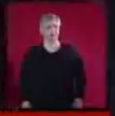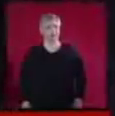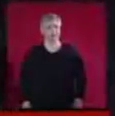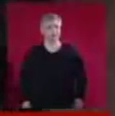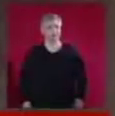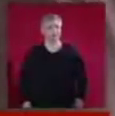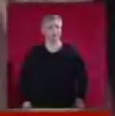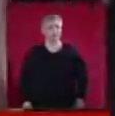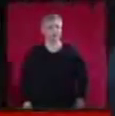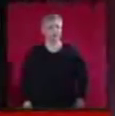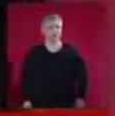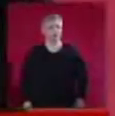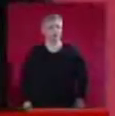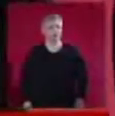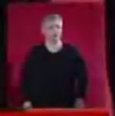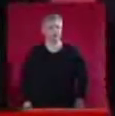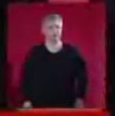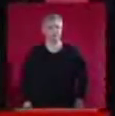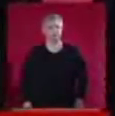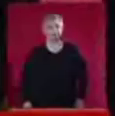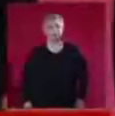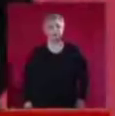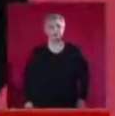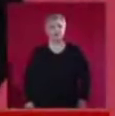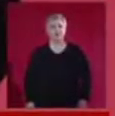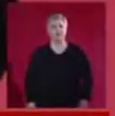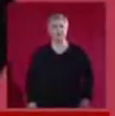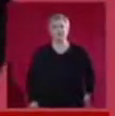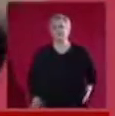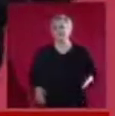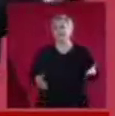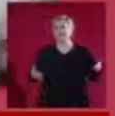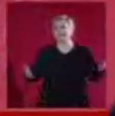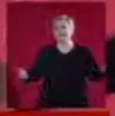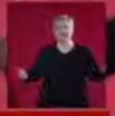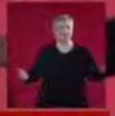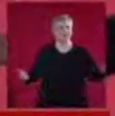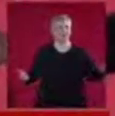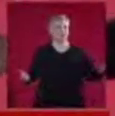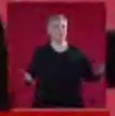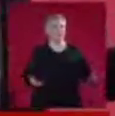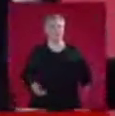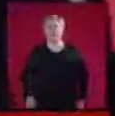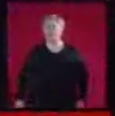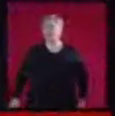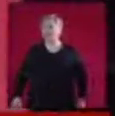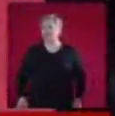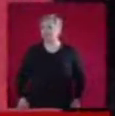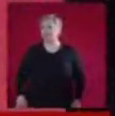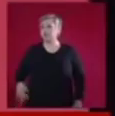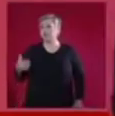γέφυρα αν και κάποιοι είπαν ότι δεν χωρούν πολλοί αλέξη ες εντούτοις εγώ είμαι μεγαλόψυχος θα καλέσω τον αλέξη